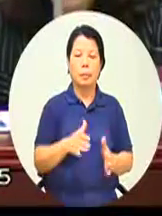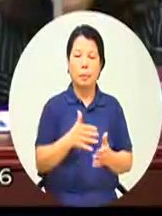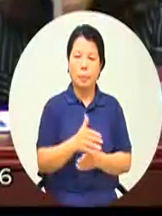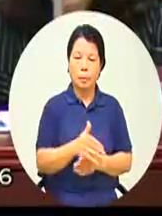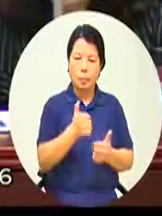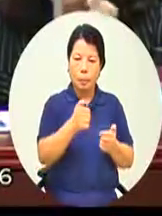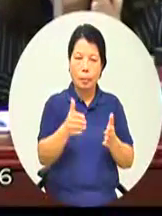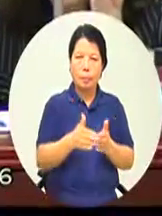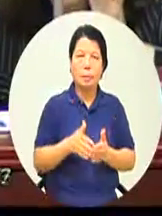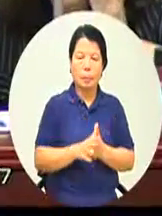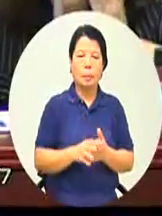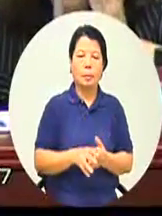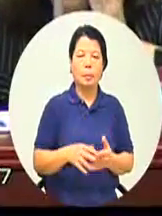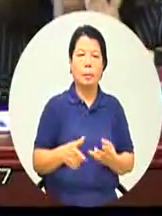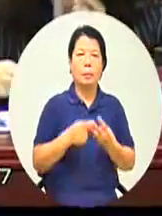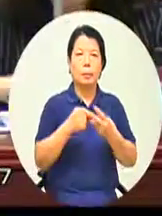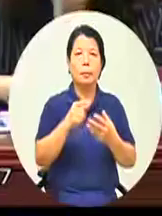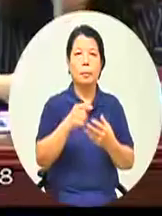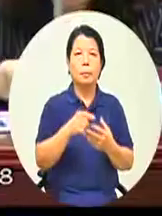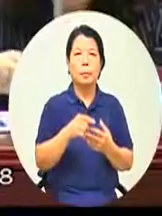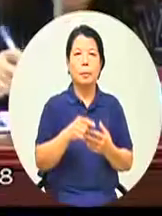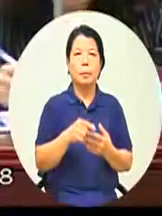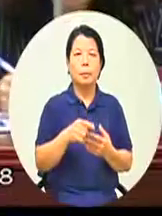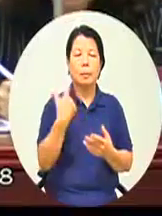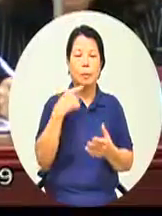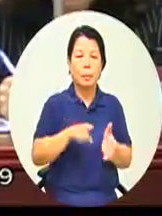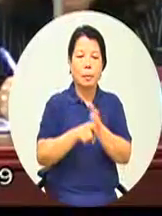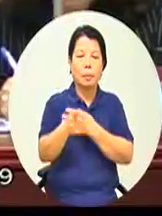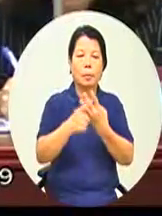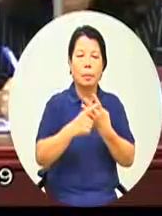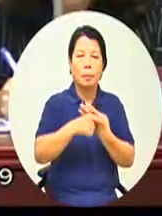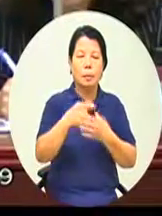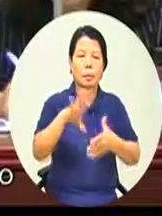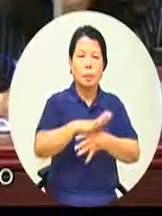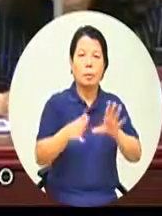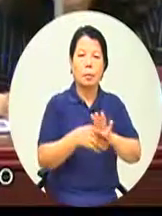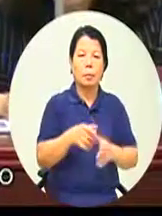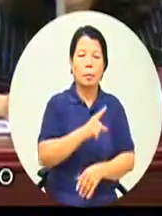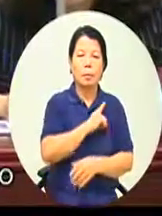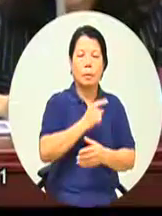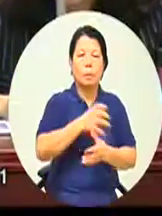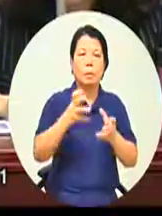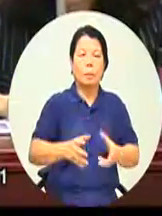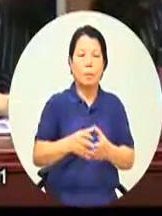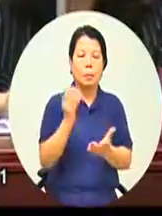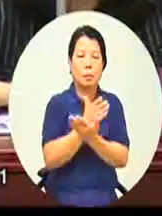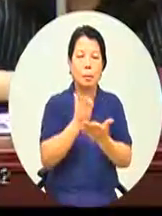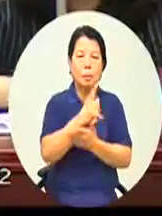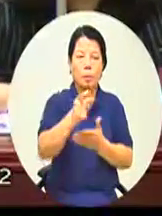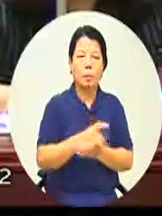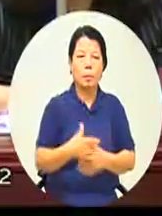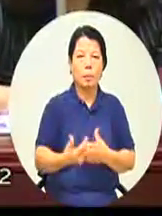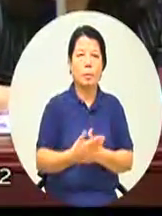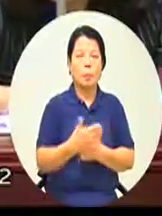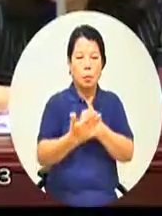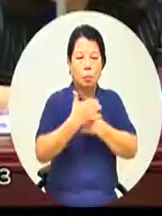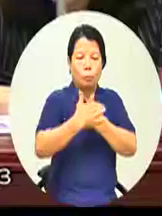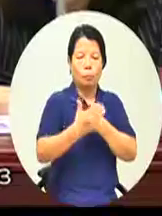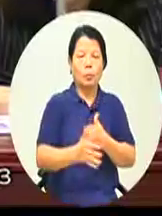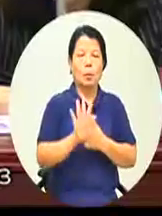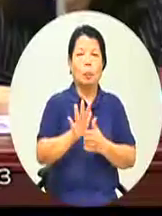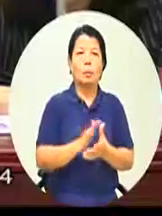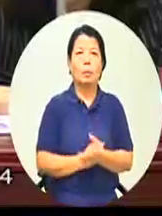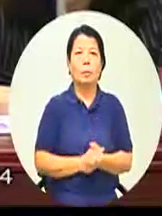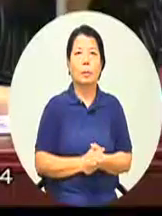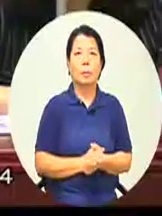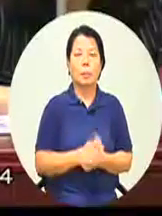员上次在我们那个专业文化机构的自治条例的审查的时候给我们非常大的支持哦，让